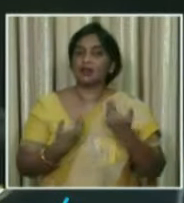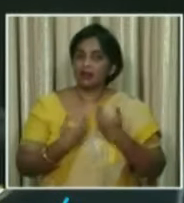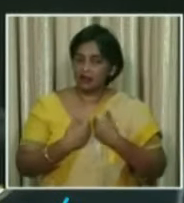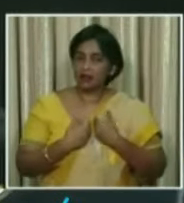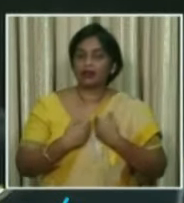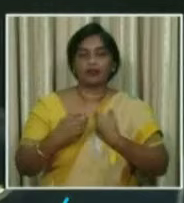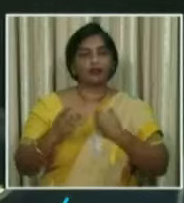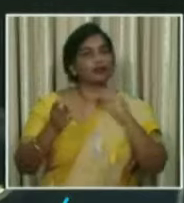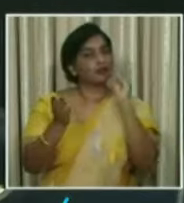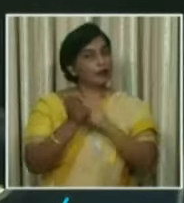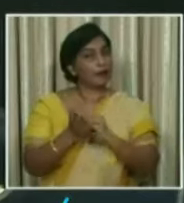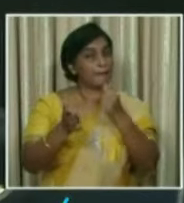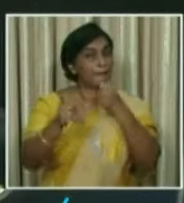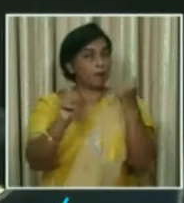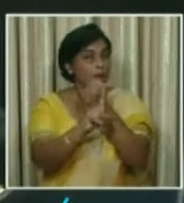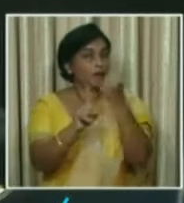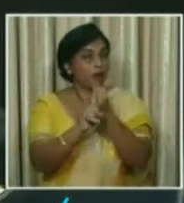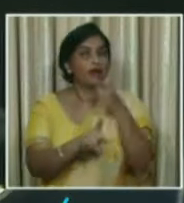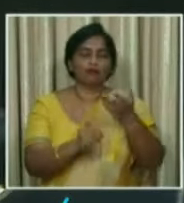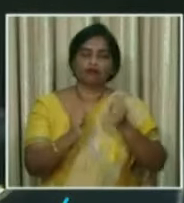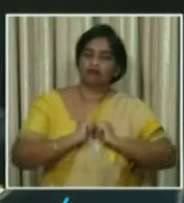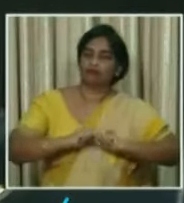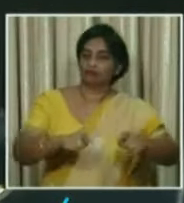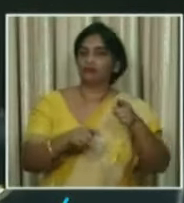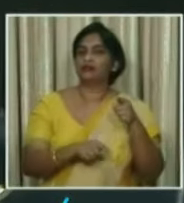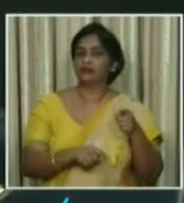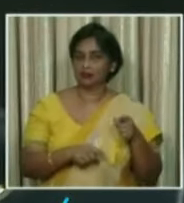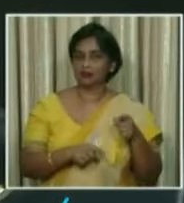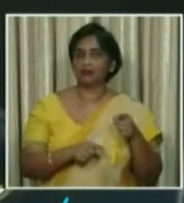දාන ප්‍රෙෂර් එක නිසා තමයි ඔබතුමාලා මේක කරන්නේ.